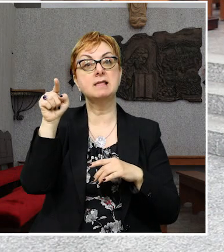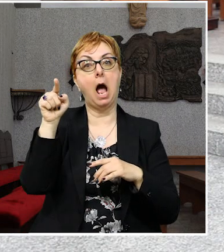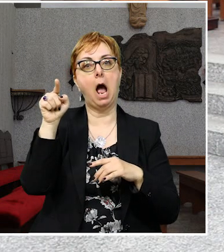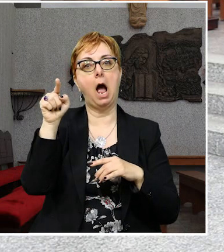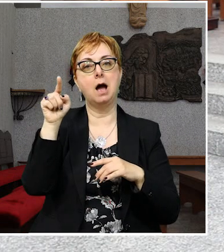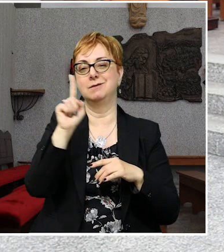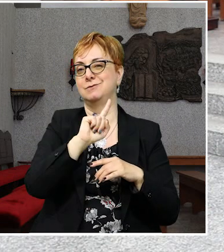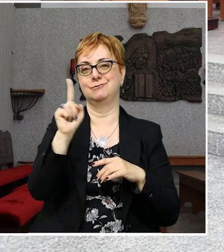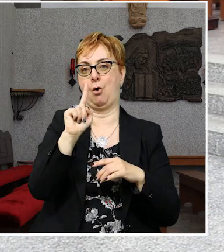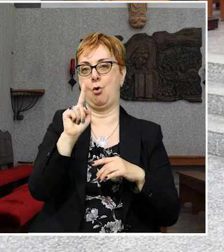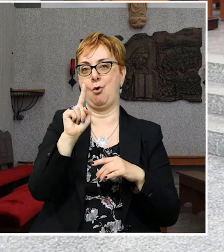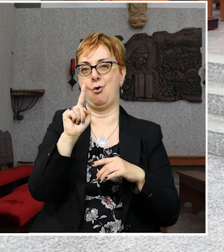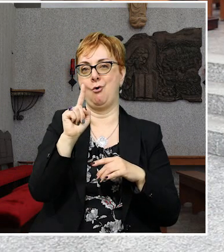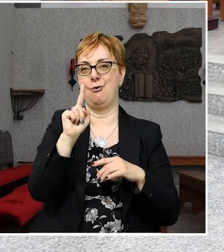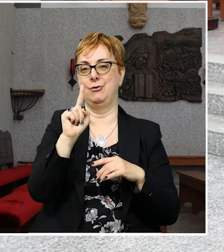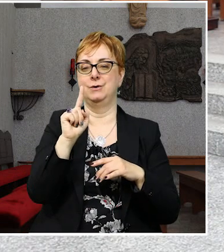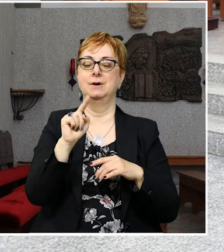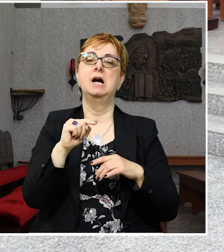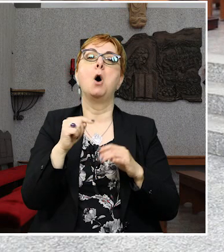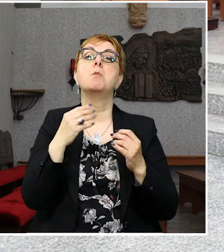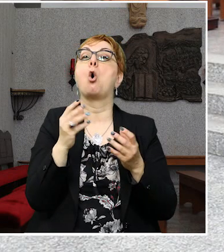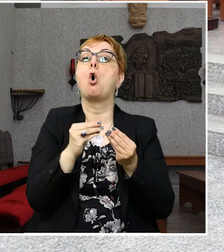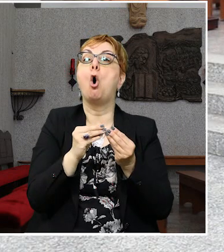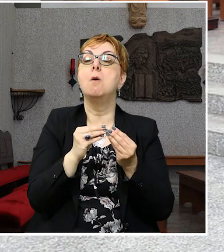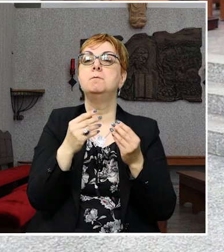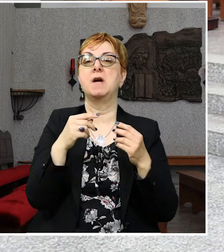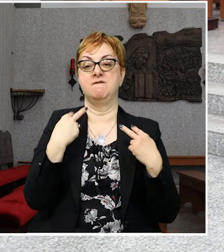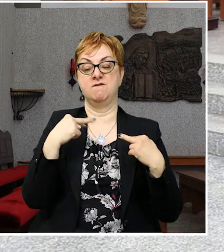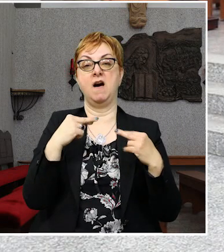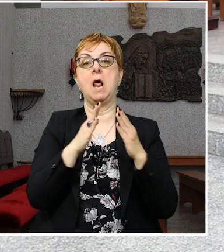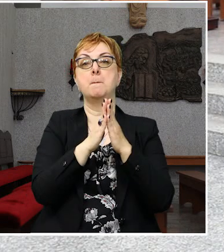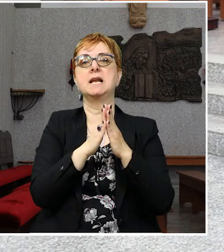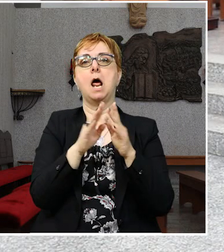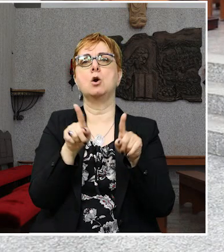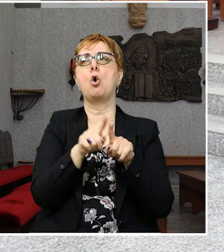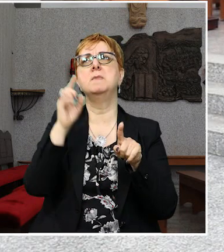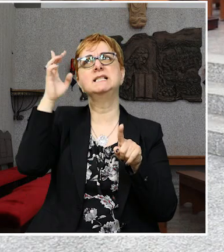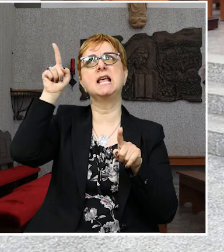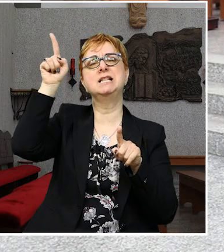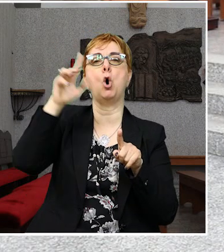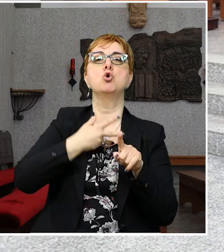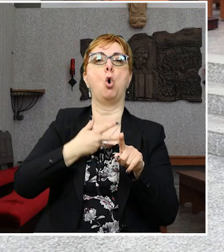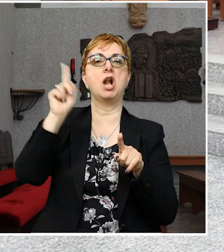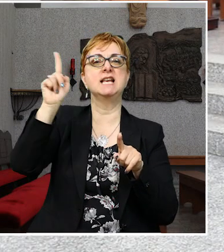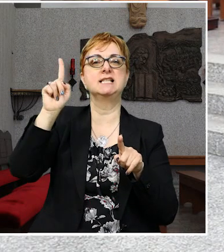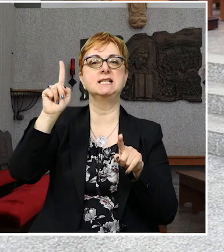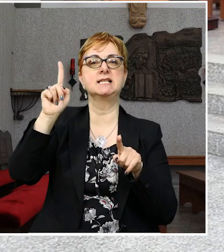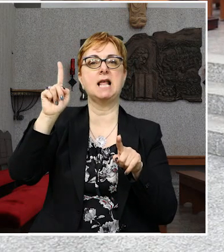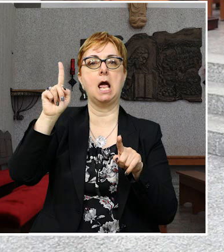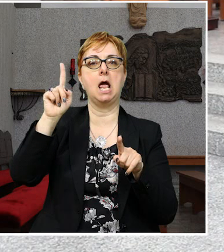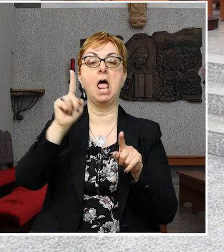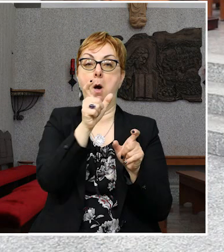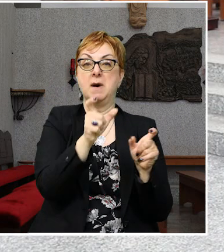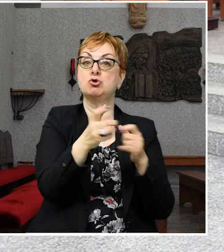cioè di vivere e forse anche di pregare come se Dio non esistesse, come se i